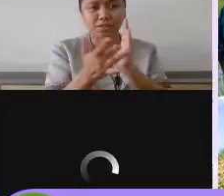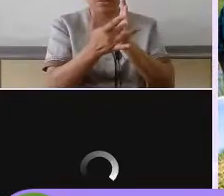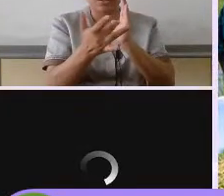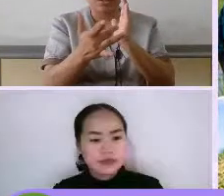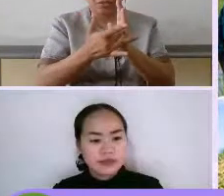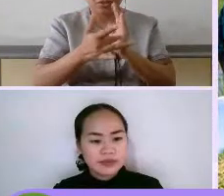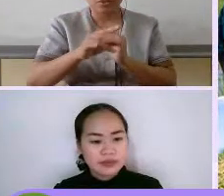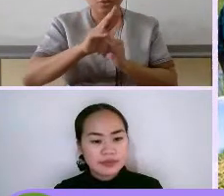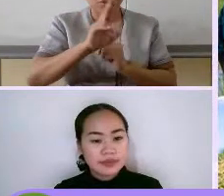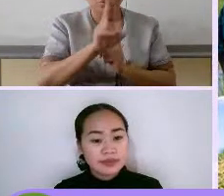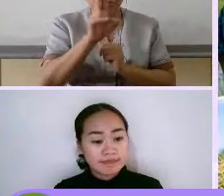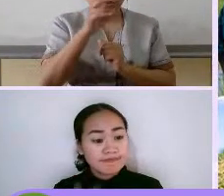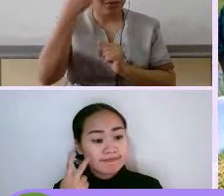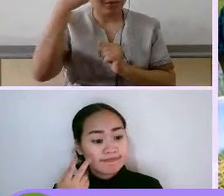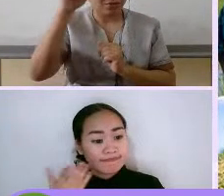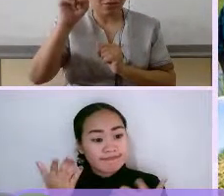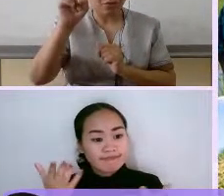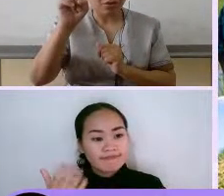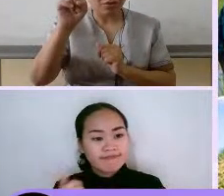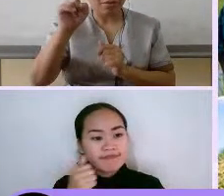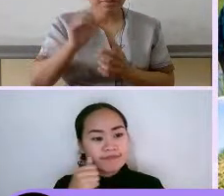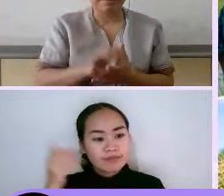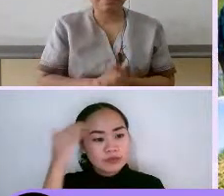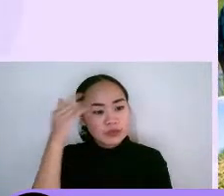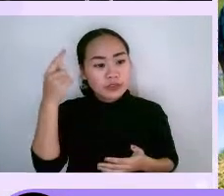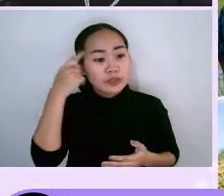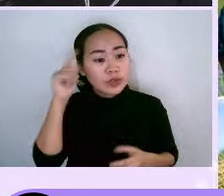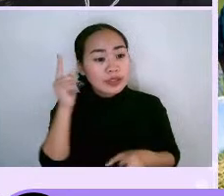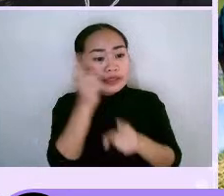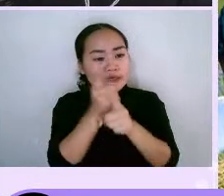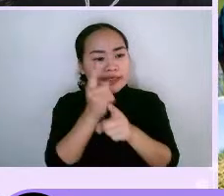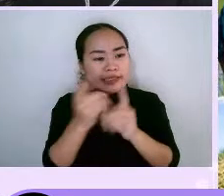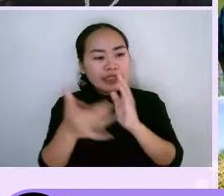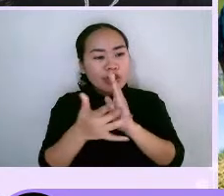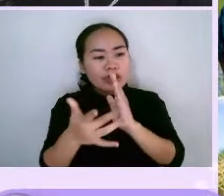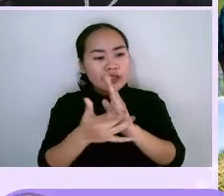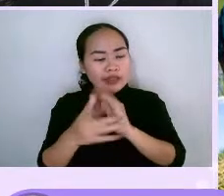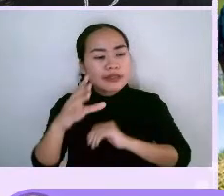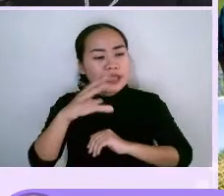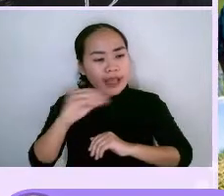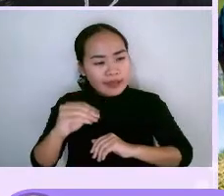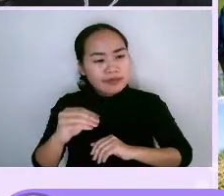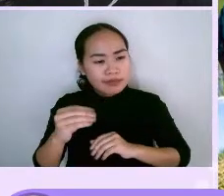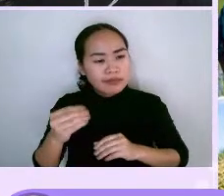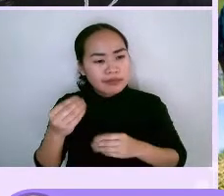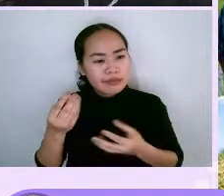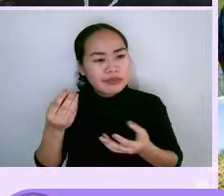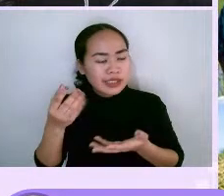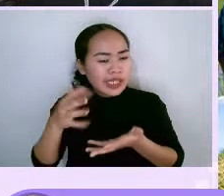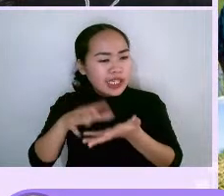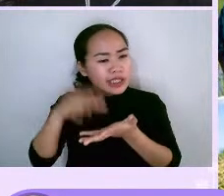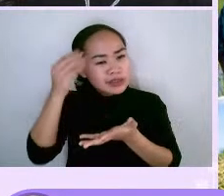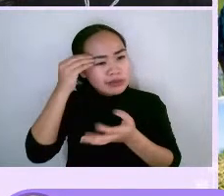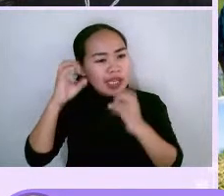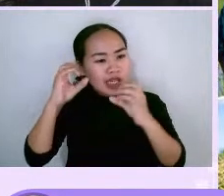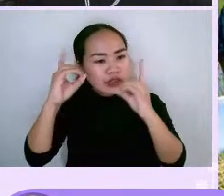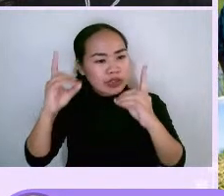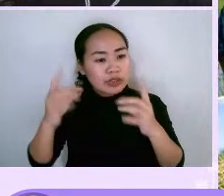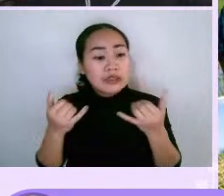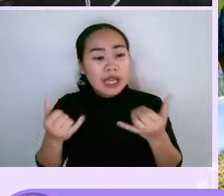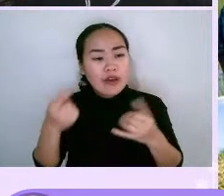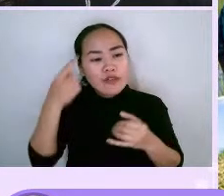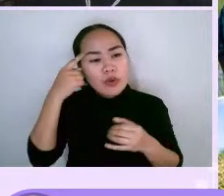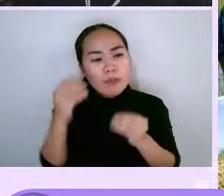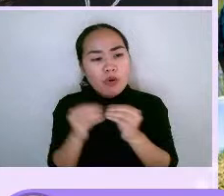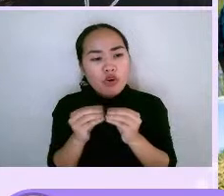mga inputs para tumaas ang kanilang produksyon at syempre, mataas na produksyon, mataas